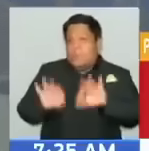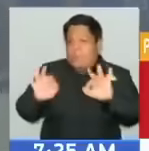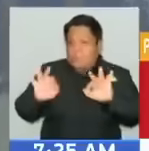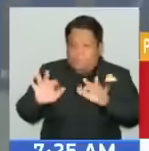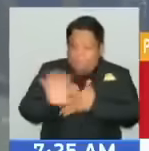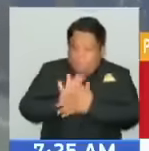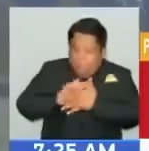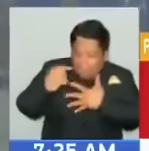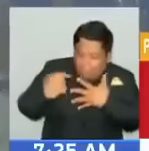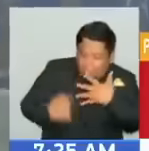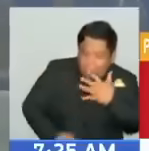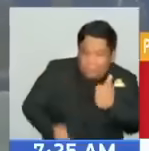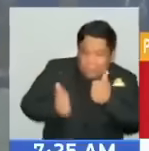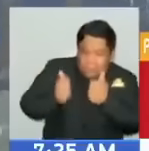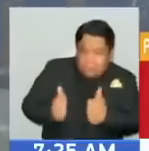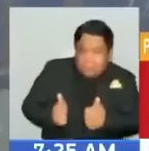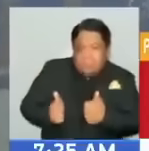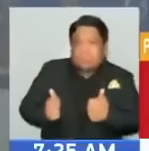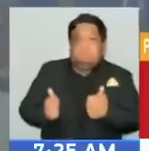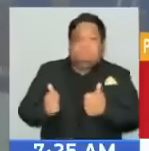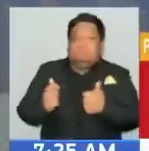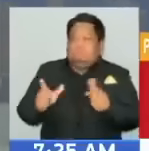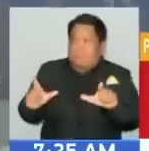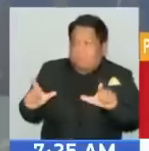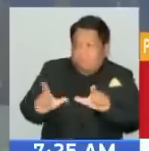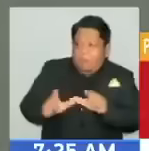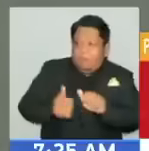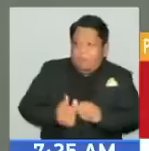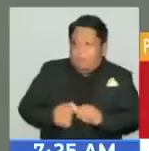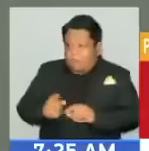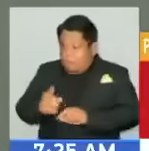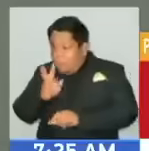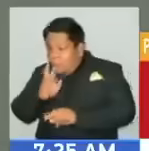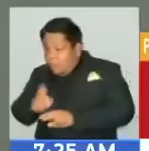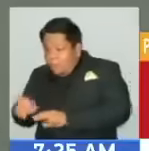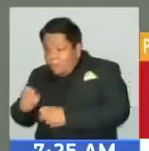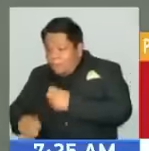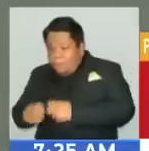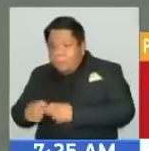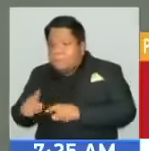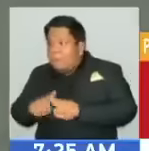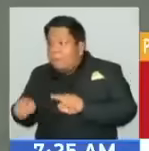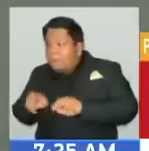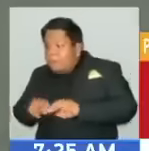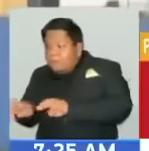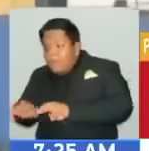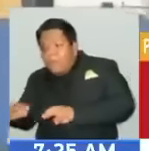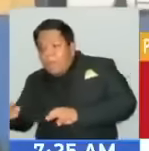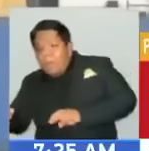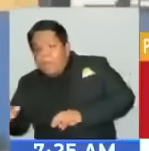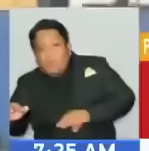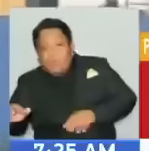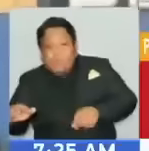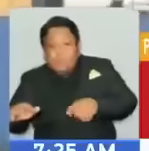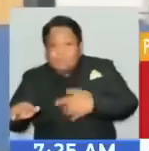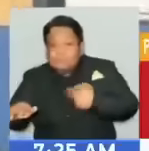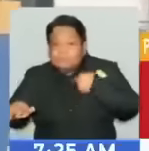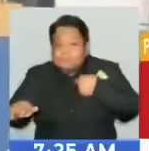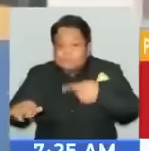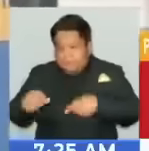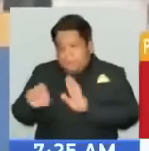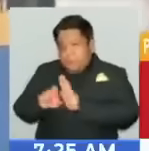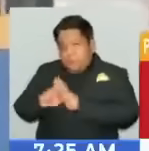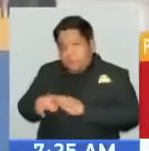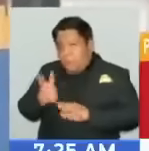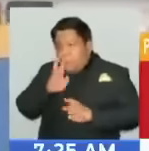nang may problema yung mga river, pero pag walang lalabasan ng river, miski maayos ang river mo, katulad ko, I constructed